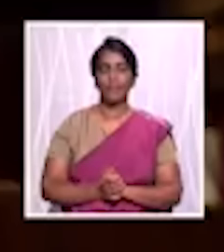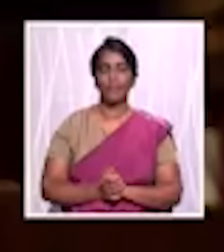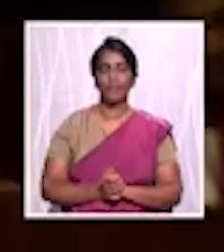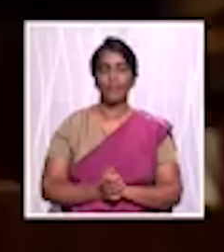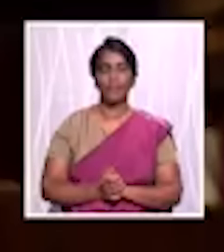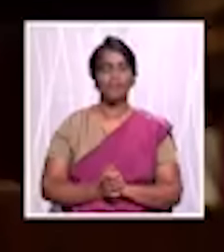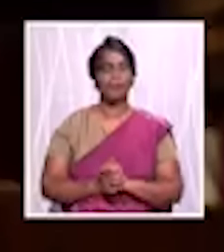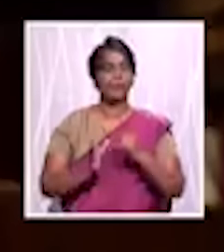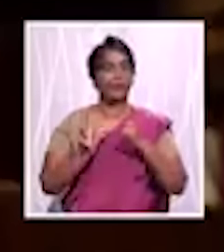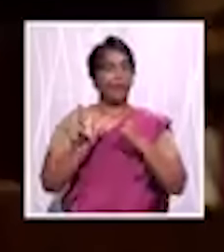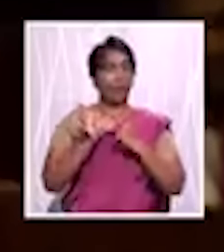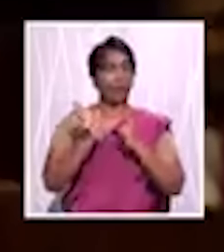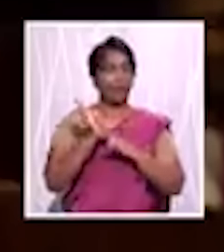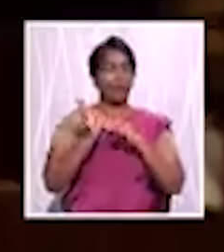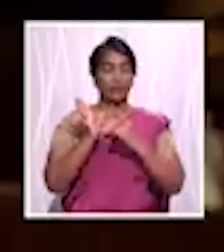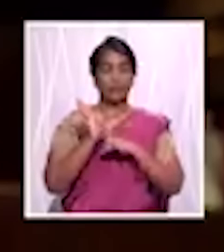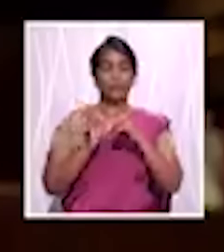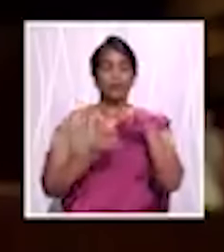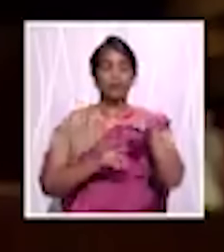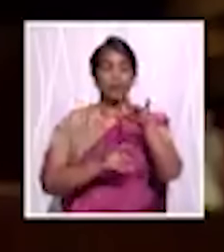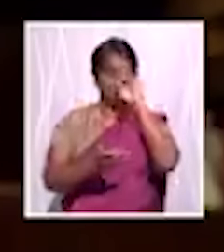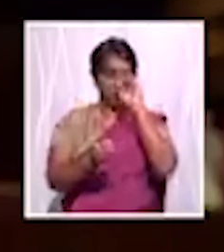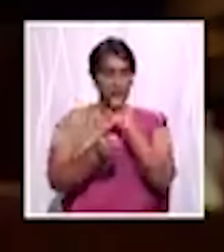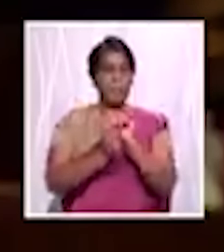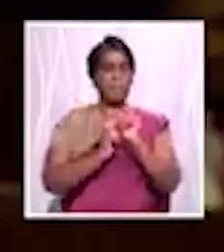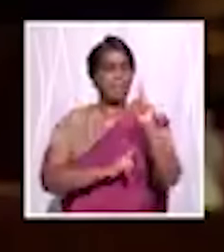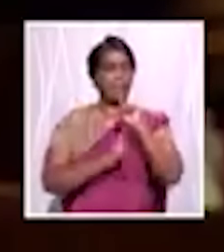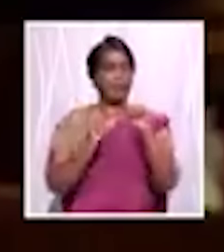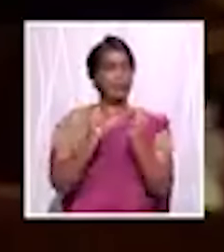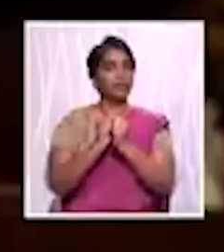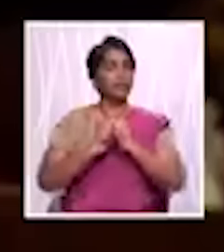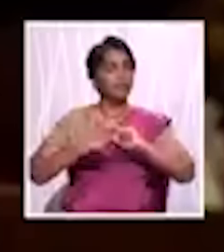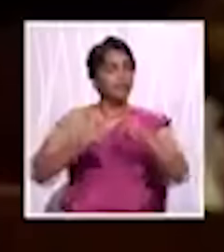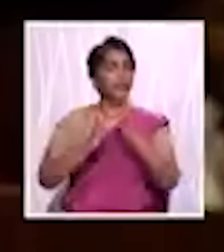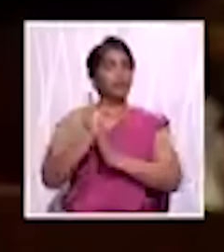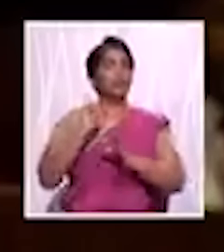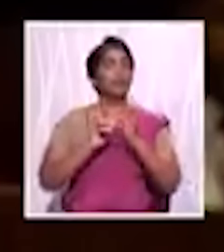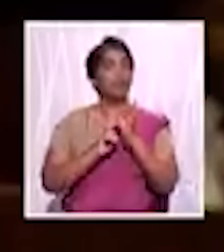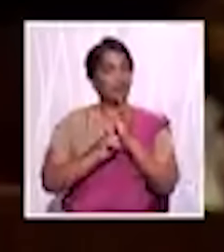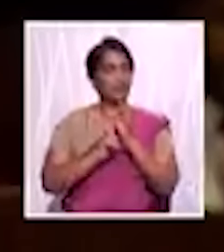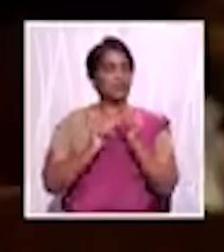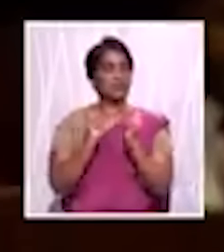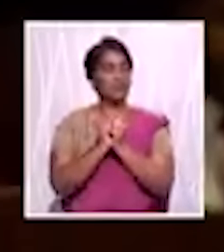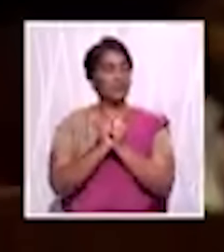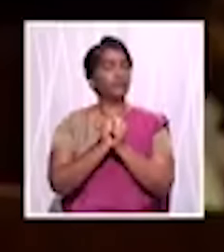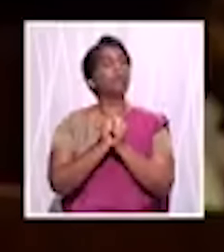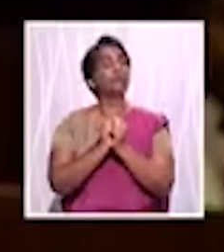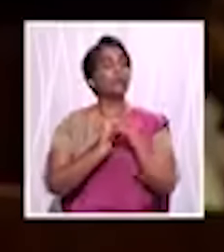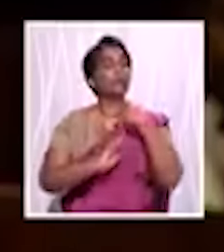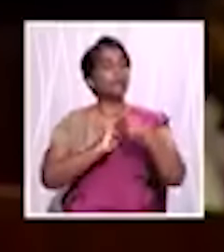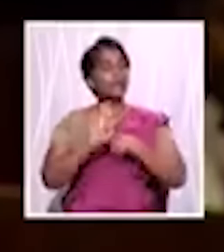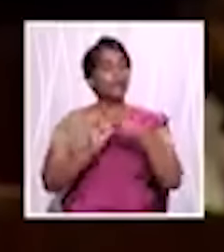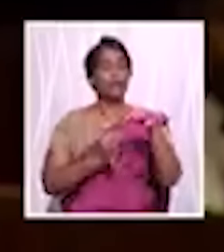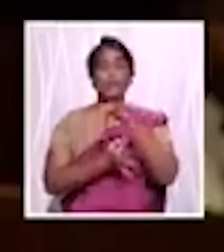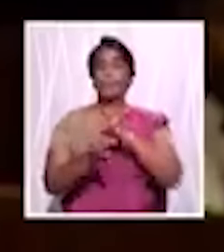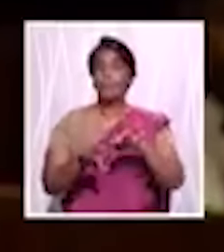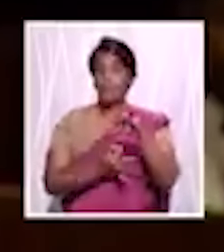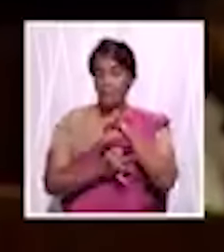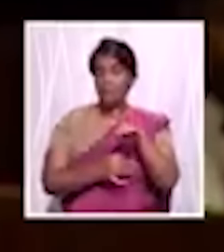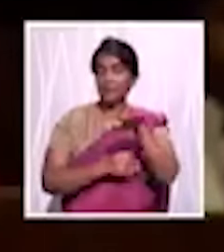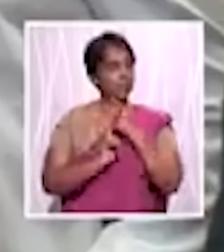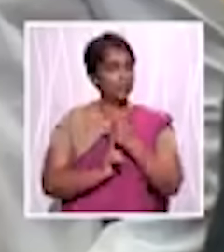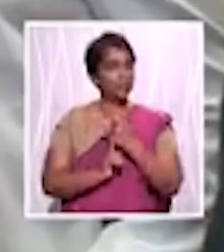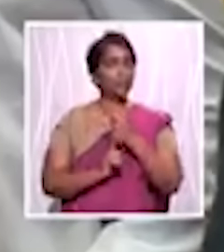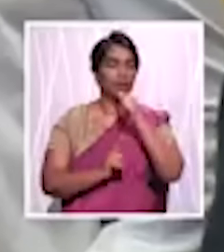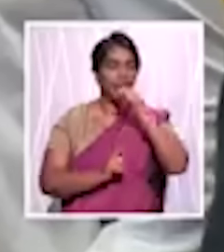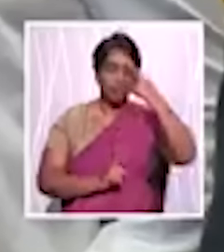பாதுகாப்பு மற்றும் பாராளுமன்ற அலுவல்கள் அமைச்சராக ஆனந்த விஜயபால ஜனாதிபதி அனுகுமார திசாநாயக முன்னிலையில் பதவி பிரமாணம் செய்து கொண்டதோடு